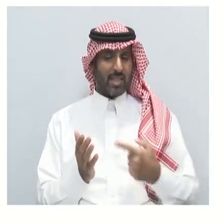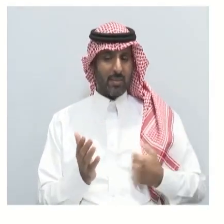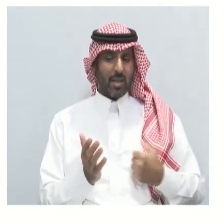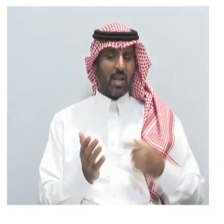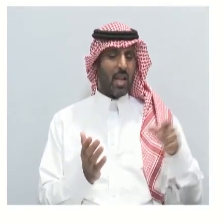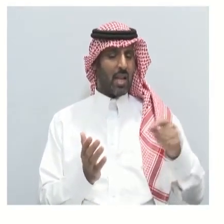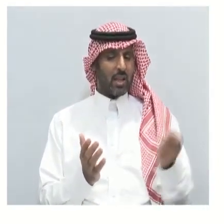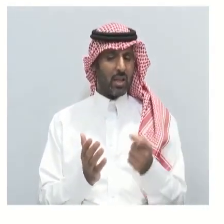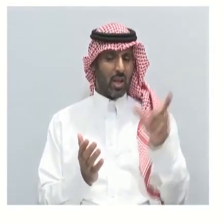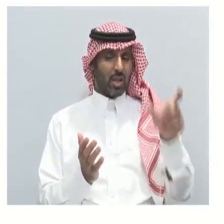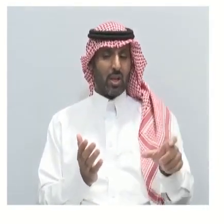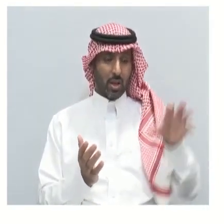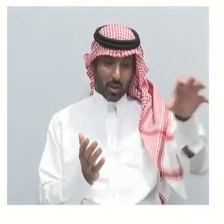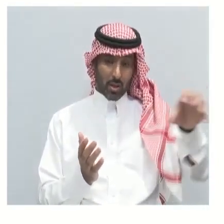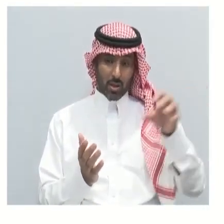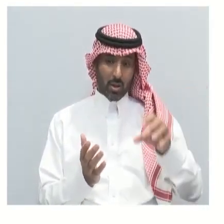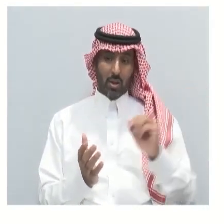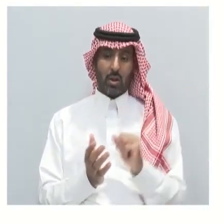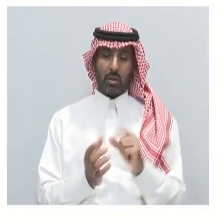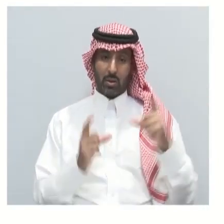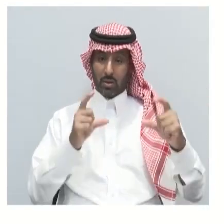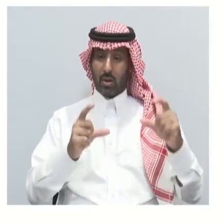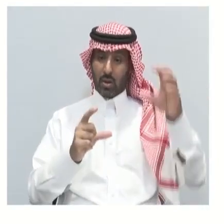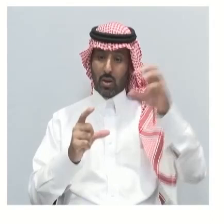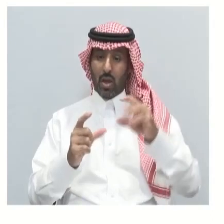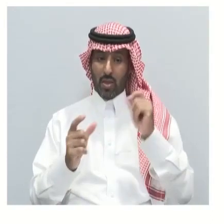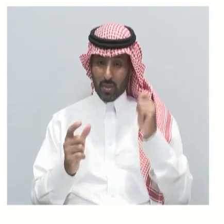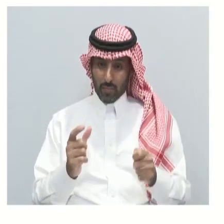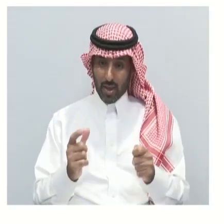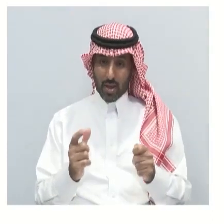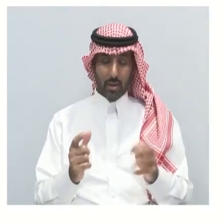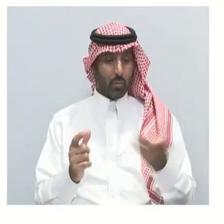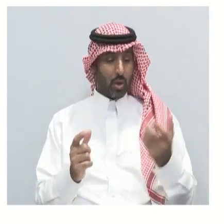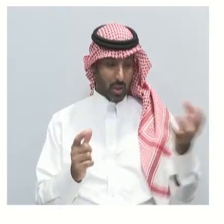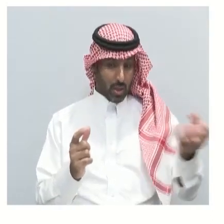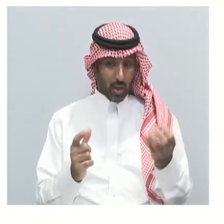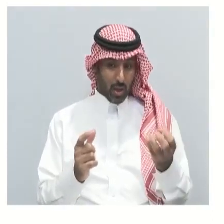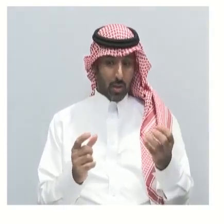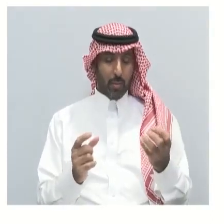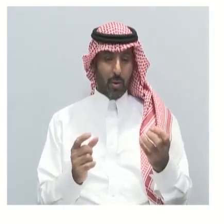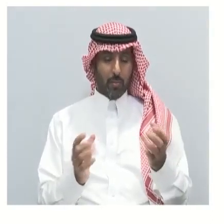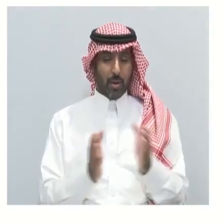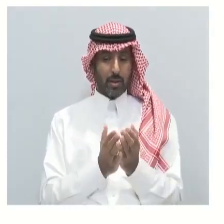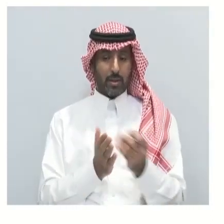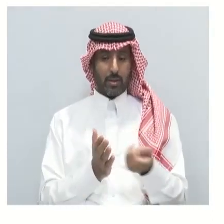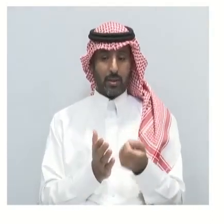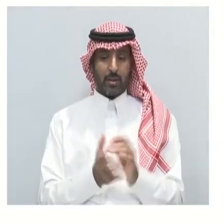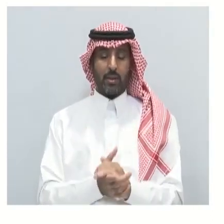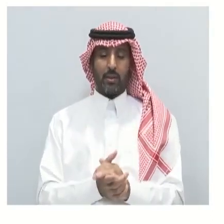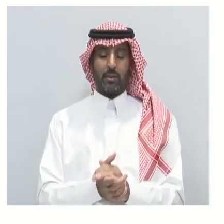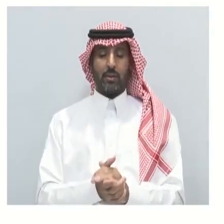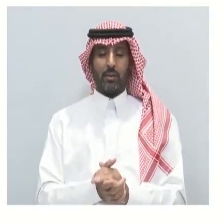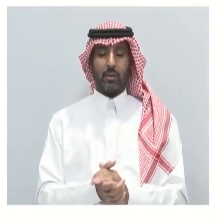وما الذي يقصد بالتوثيق بانك ماذا اثبات مصادر المعلومات التي استخدمها